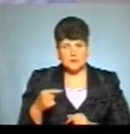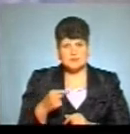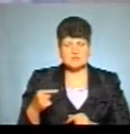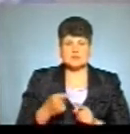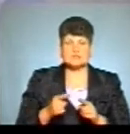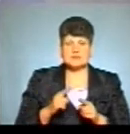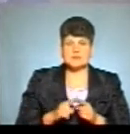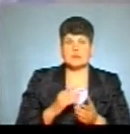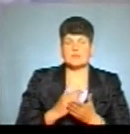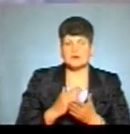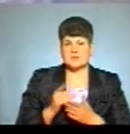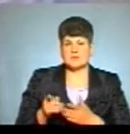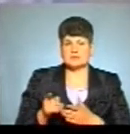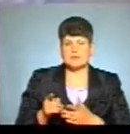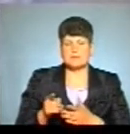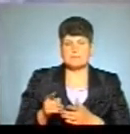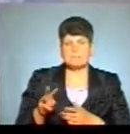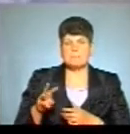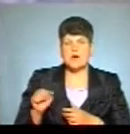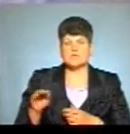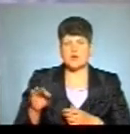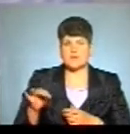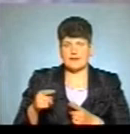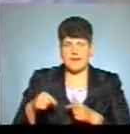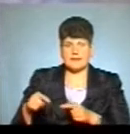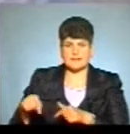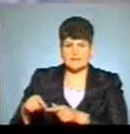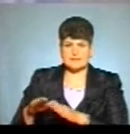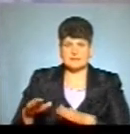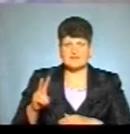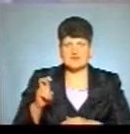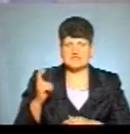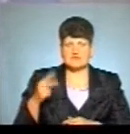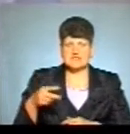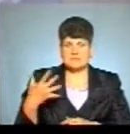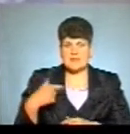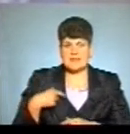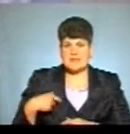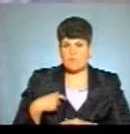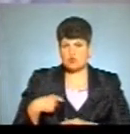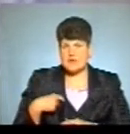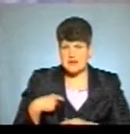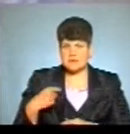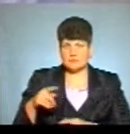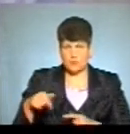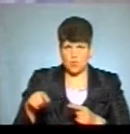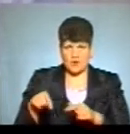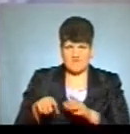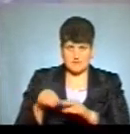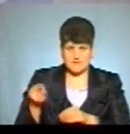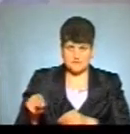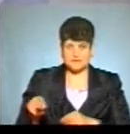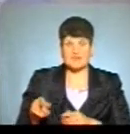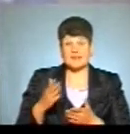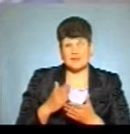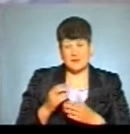чергу мається на увазі мажоритарна система. Це коли цих 225 депутатів по мажоритарних округах обираються. Звісно,